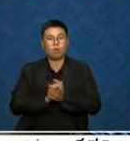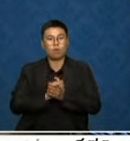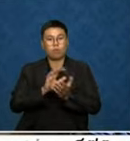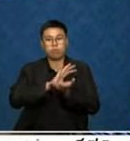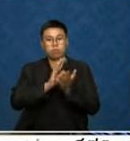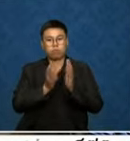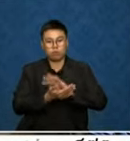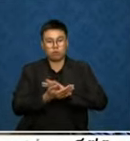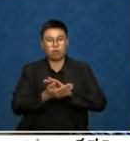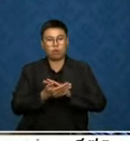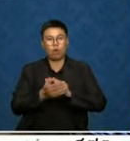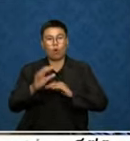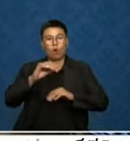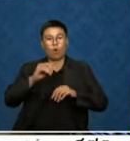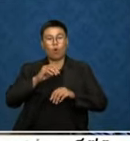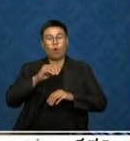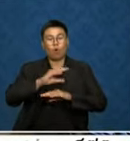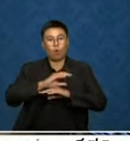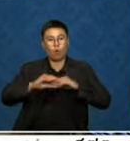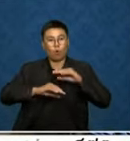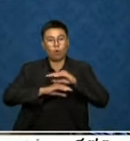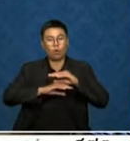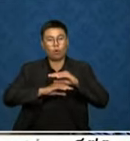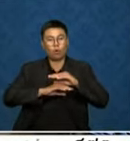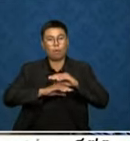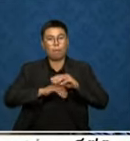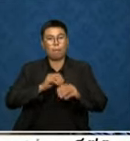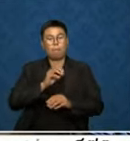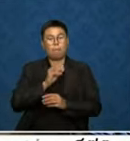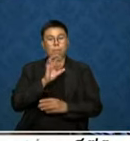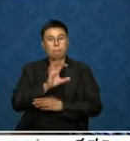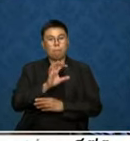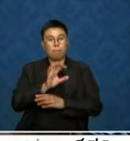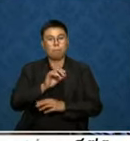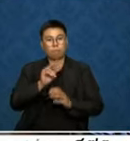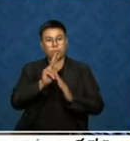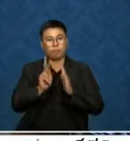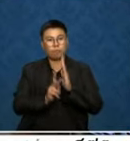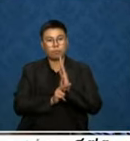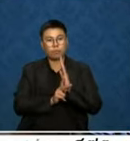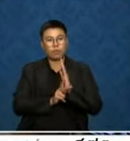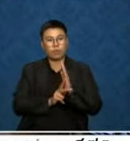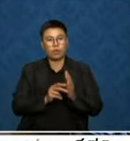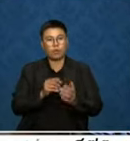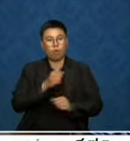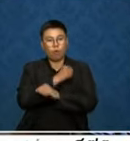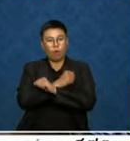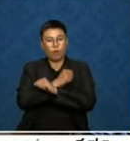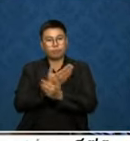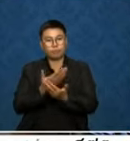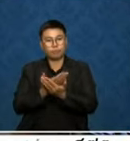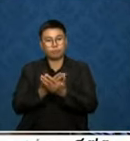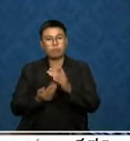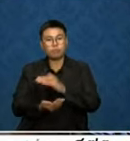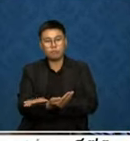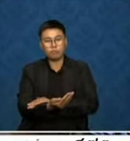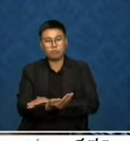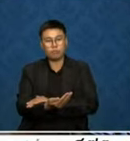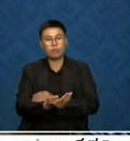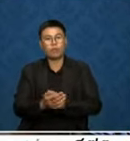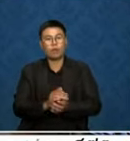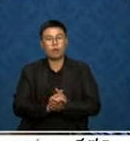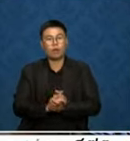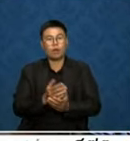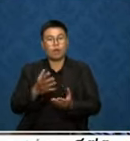รูปโครงสร้างการบังคับใช้กฎหมายและป้องกันการเรียกรับผลประโยชน์ที่ได้มาโดย